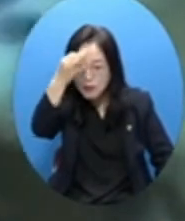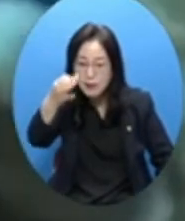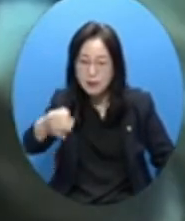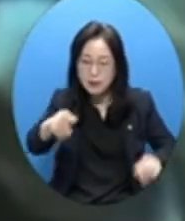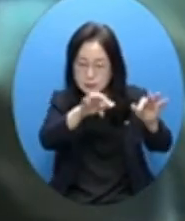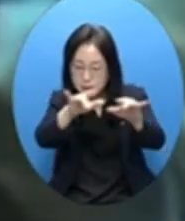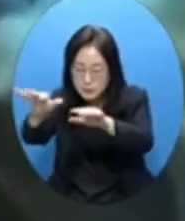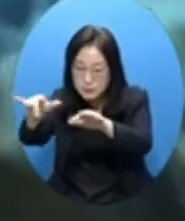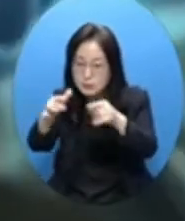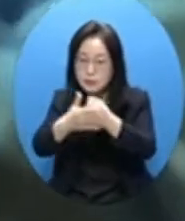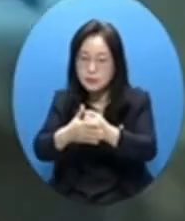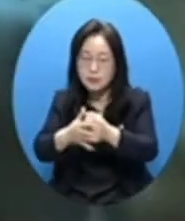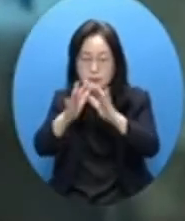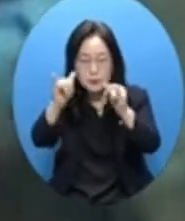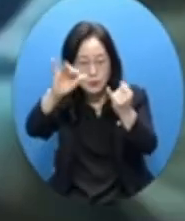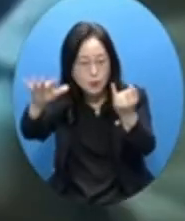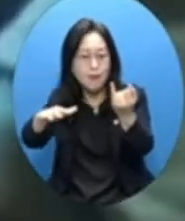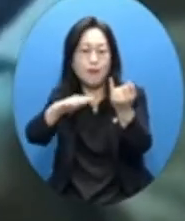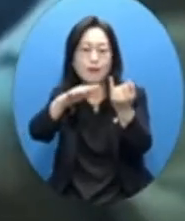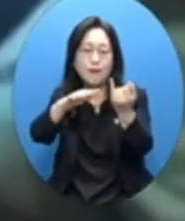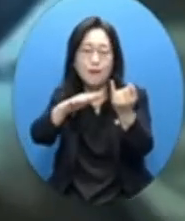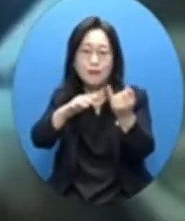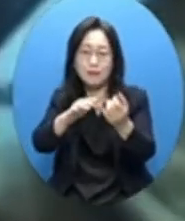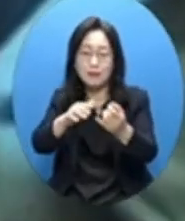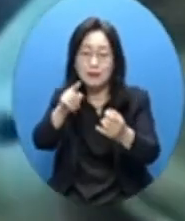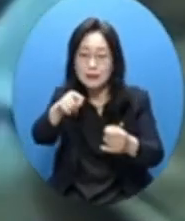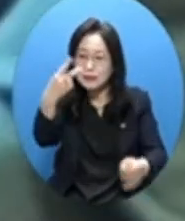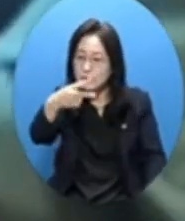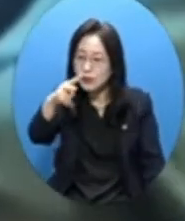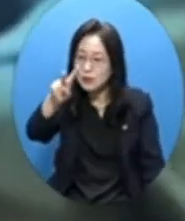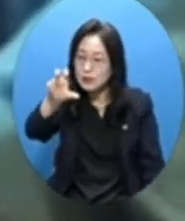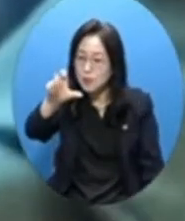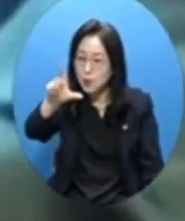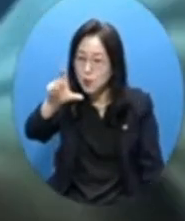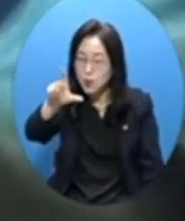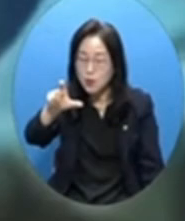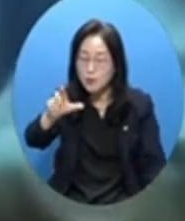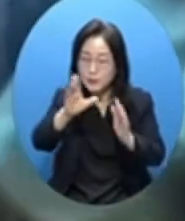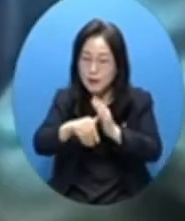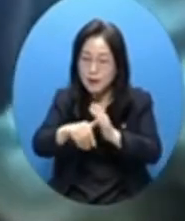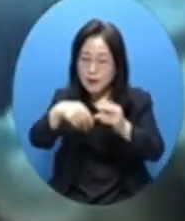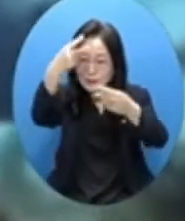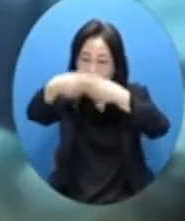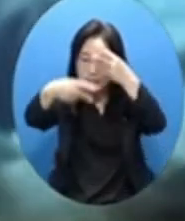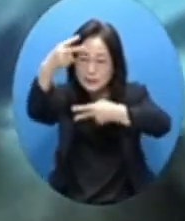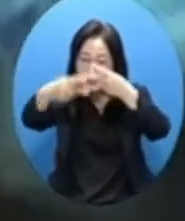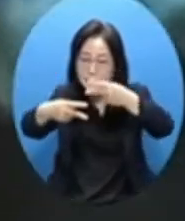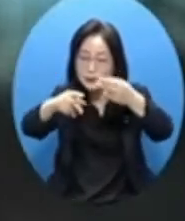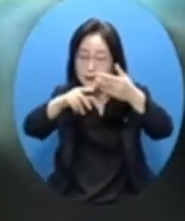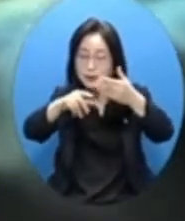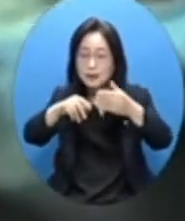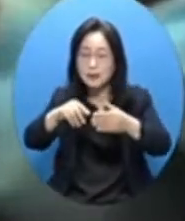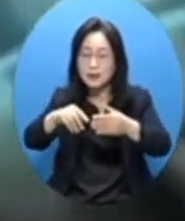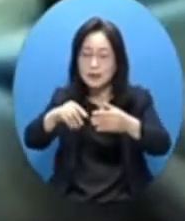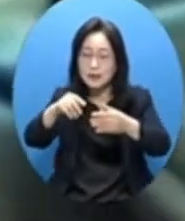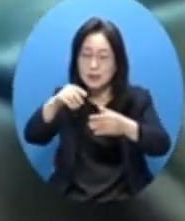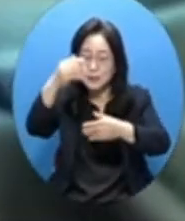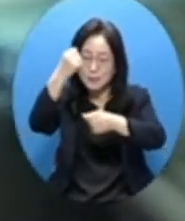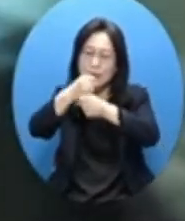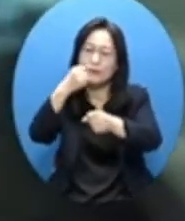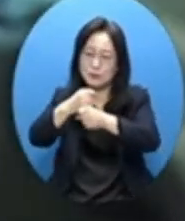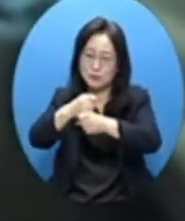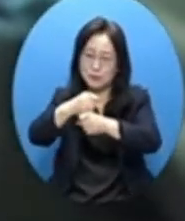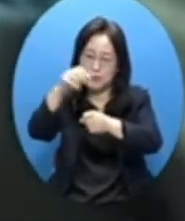많은 사람들에게 주목을 받았습니다이 이야기가 2015년 9월에 다큐멘터리 영화 기적의 피어나라고 하는 것을 통해서